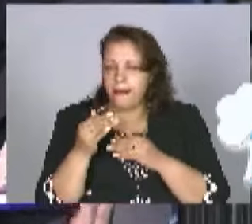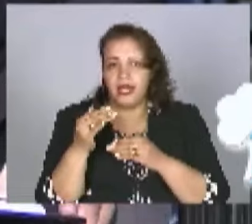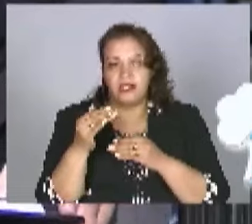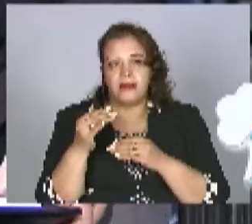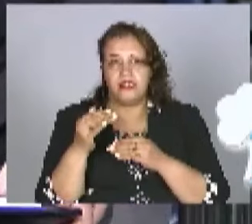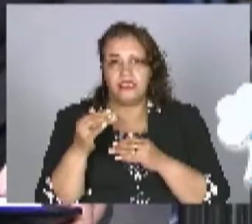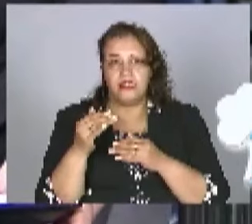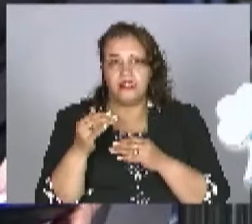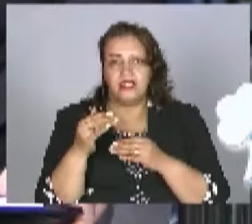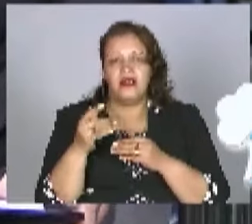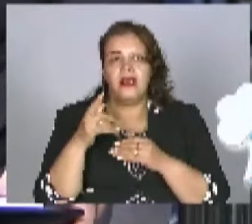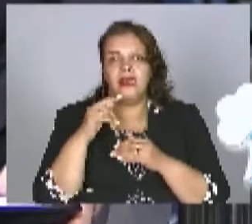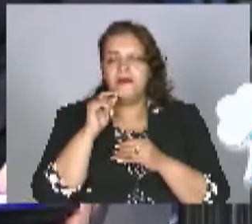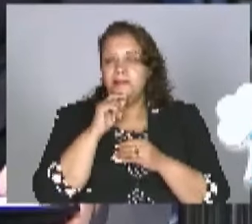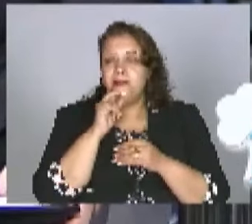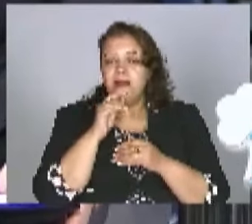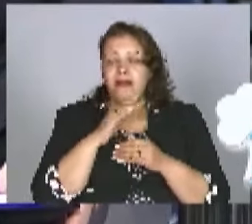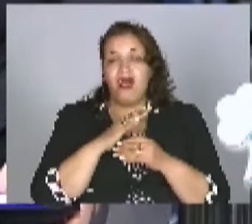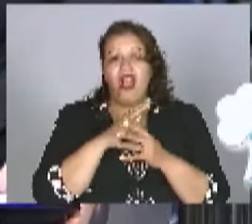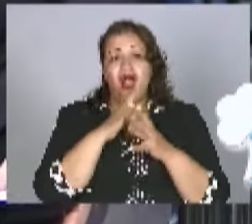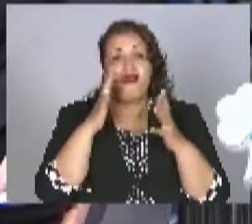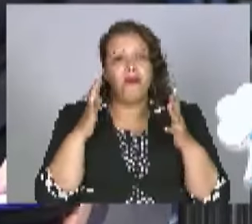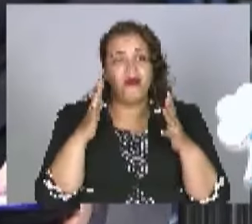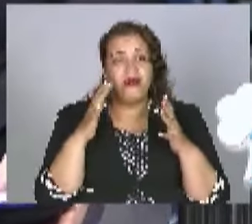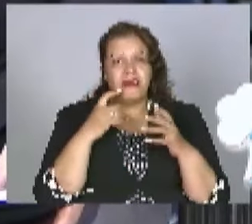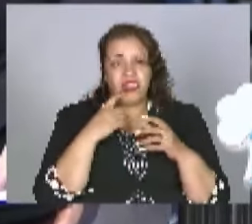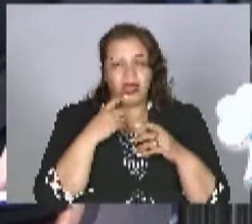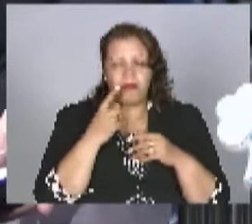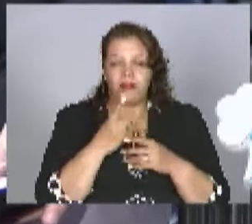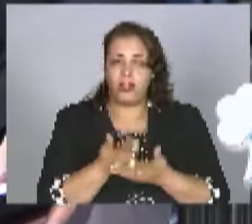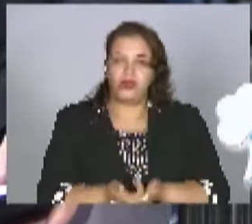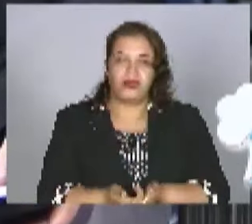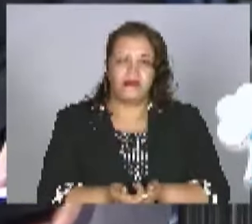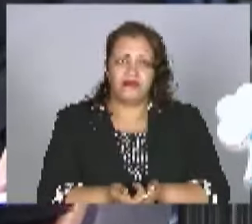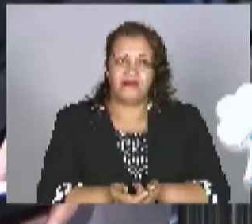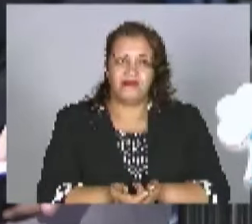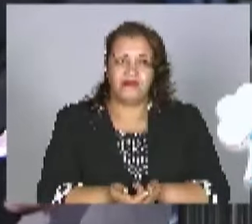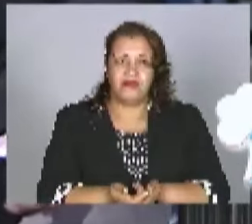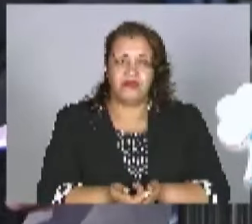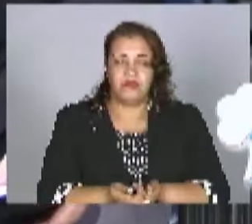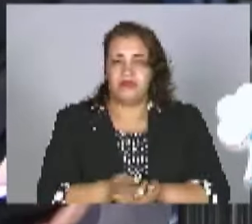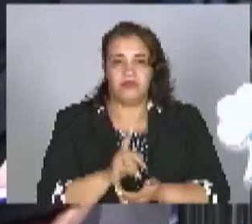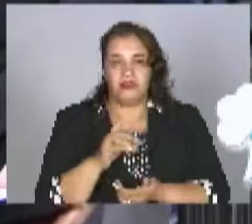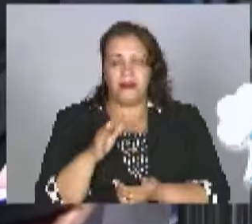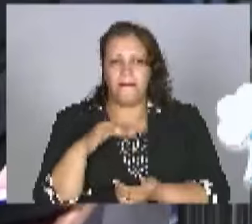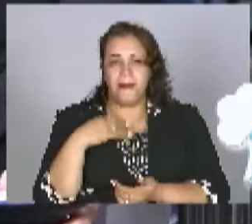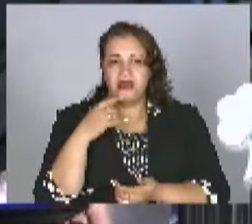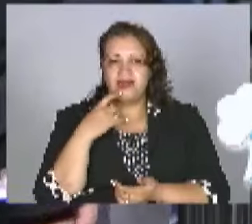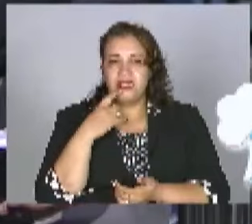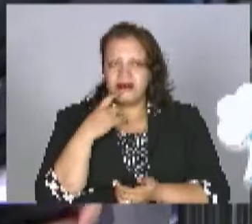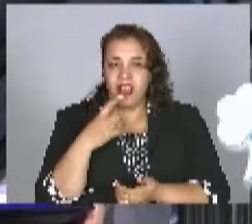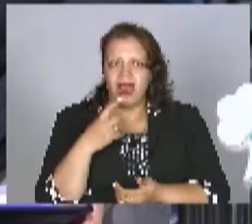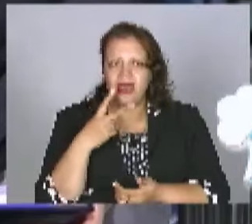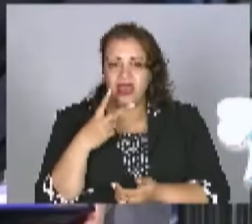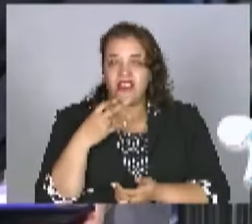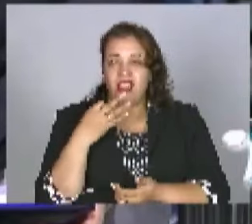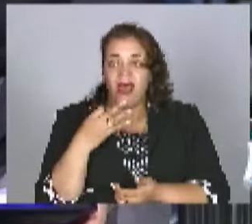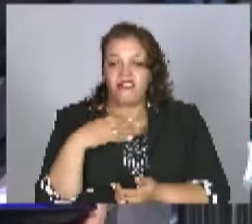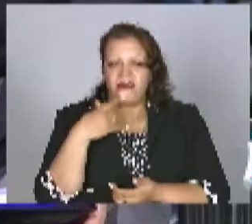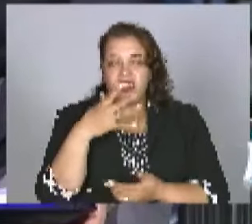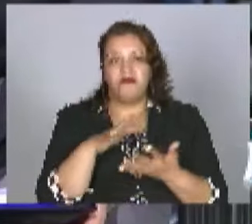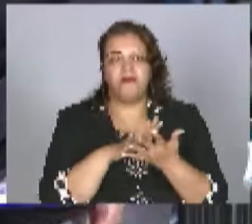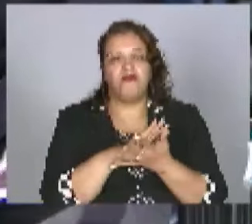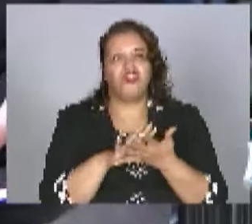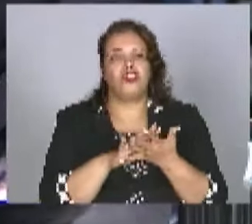دي هي تقولي لا لا لا ده انا بحب فيه شخصيته كلام بعد سنتين ده تحجوا لنا وتقولوا لنا في